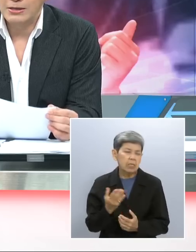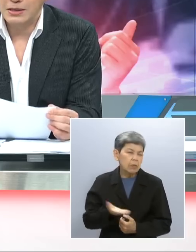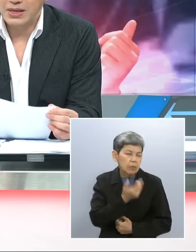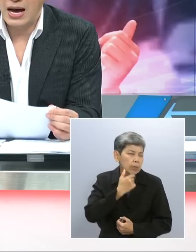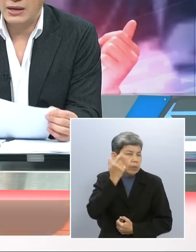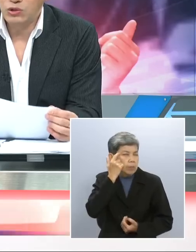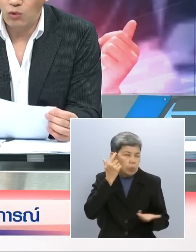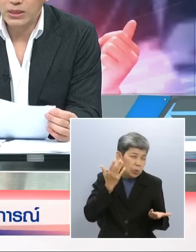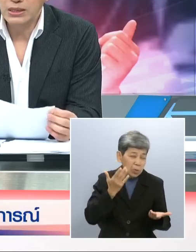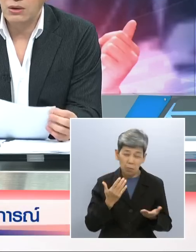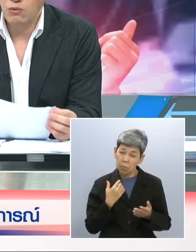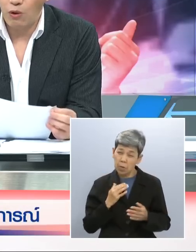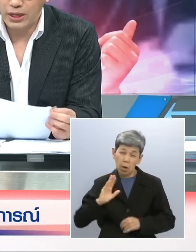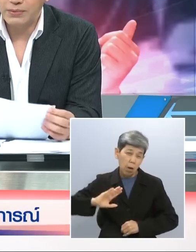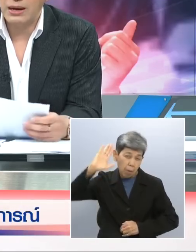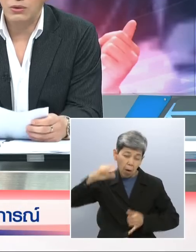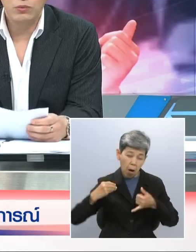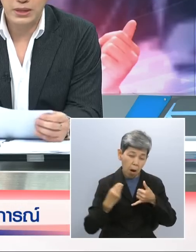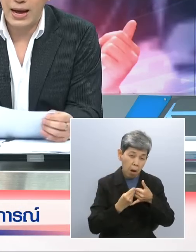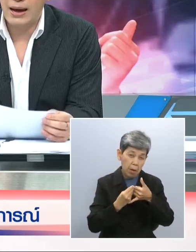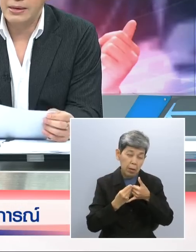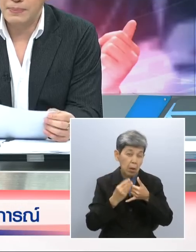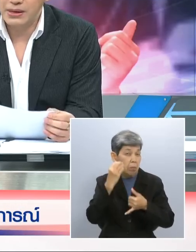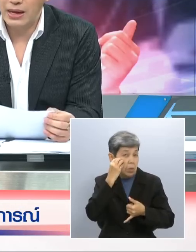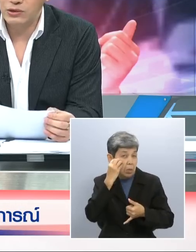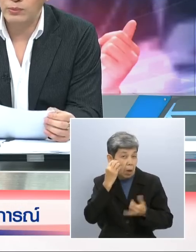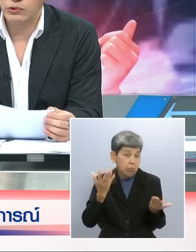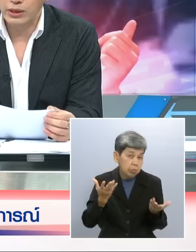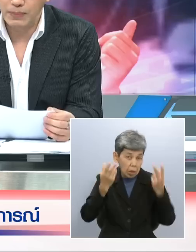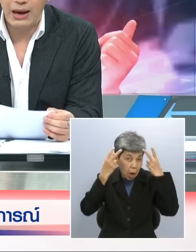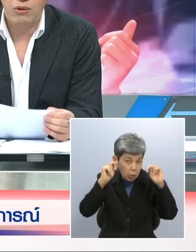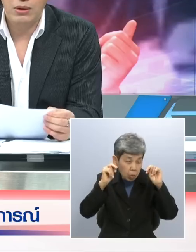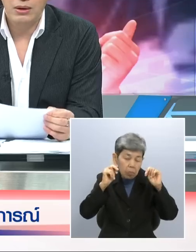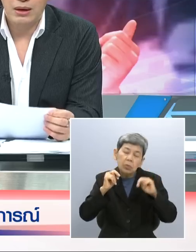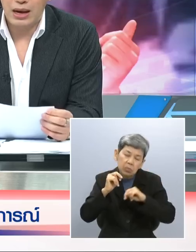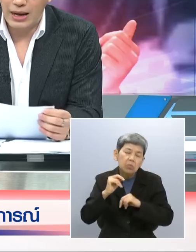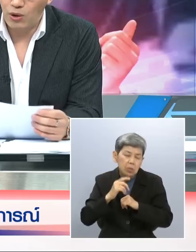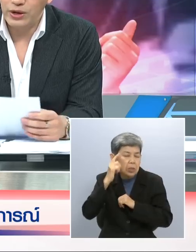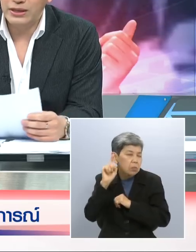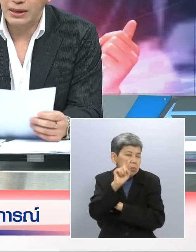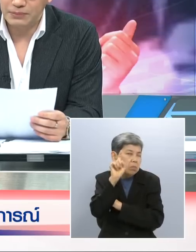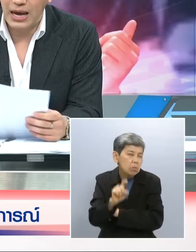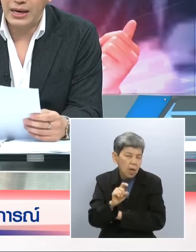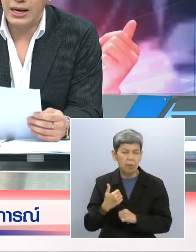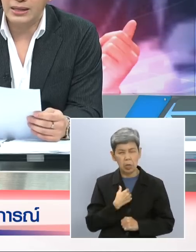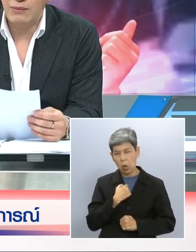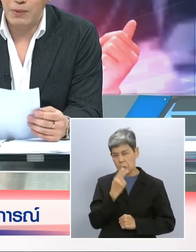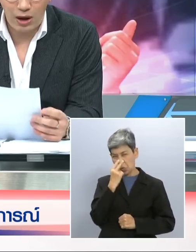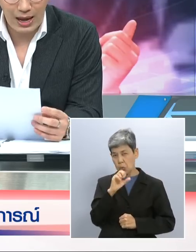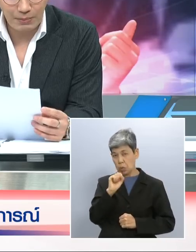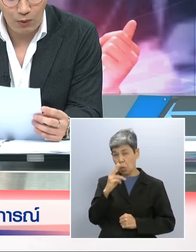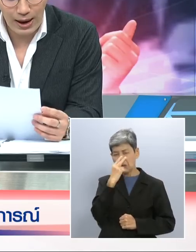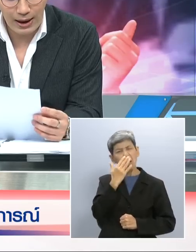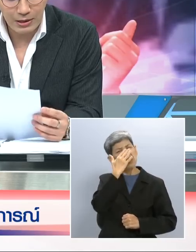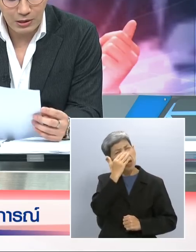จะมีการยกมือโหวตให้กับทางคุณพิธาได้เป็นนายกรัฐมนตรีหรือเปล่าหลายคนนี้ก็จับปลานะฮะถาม